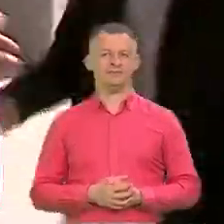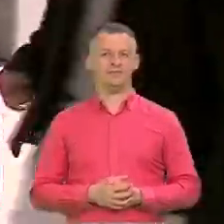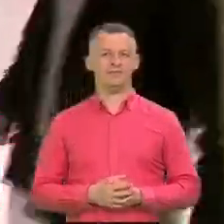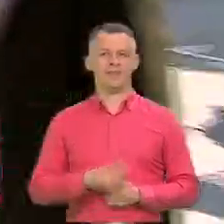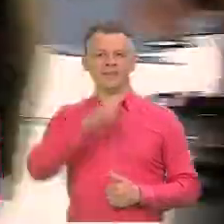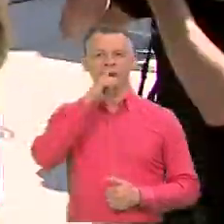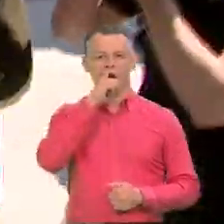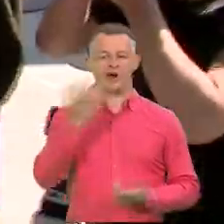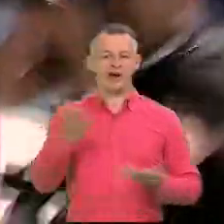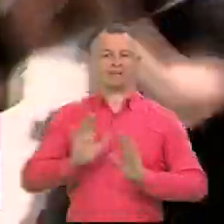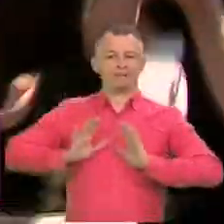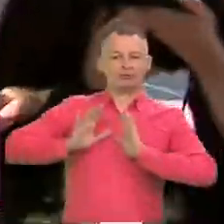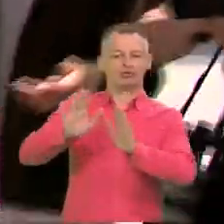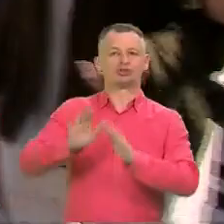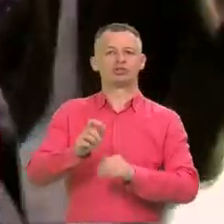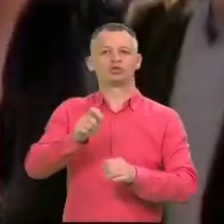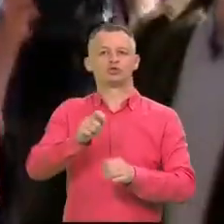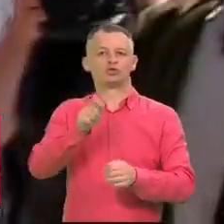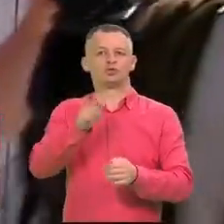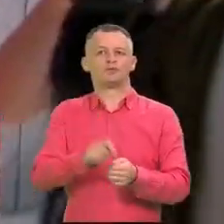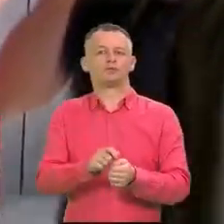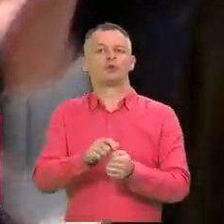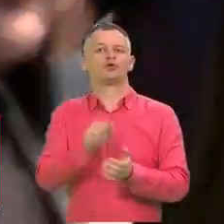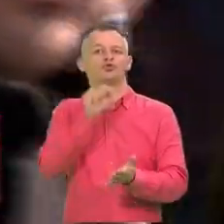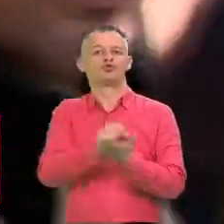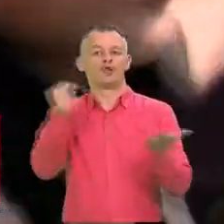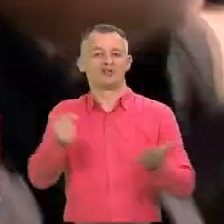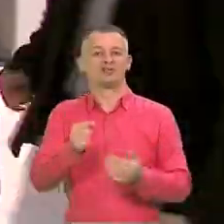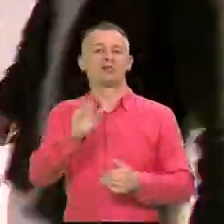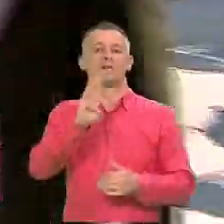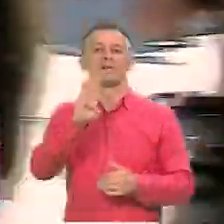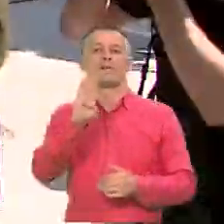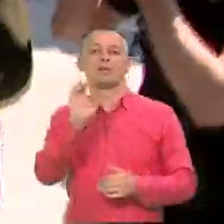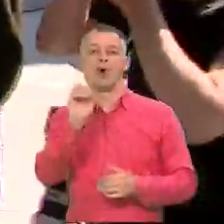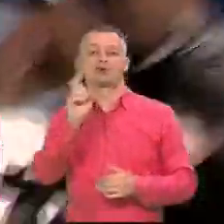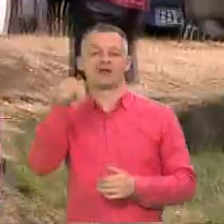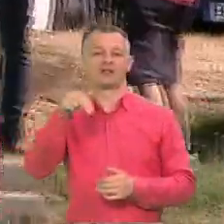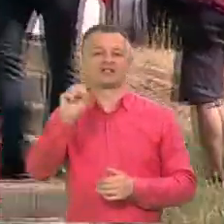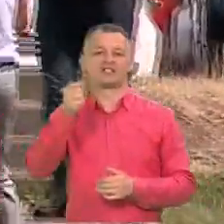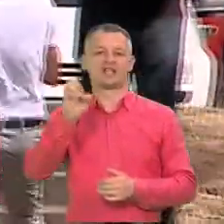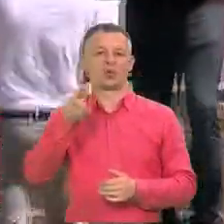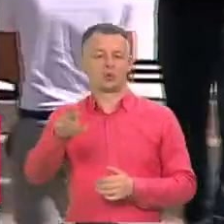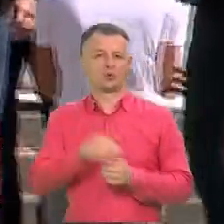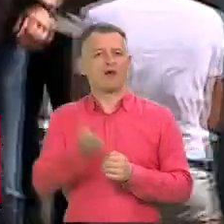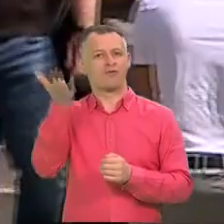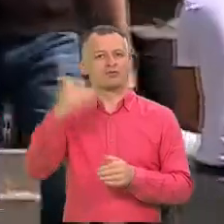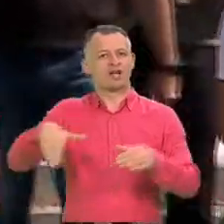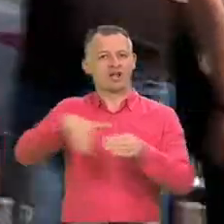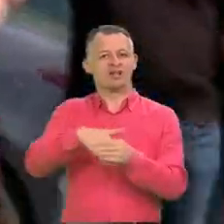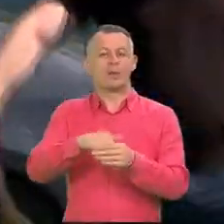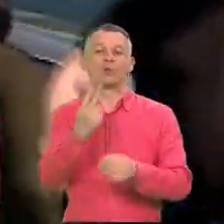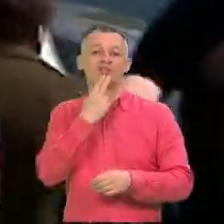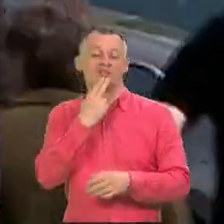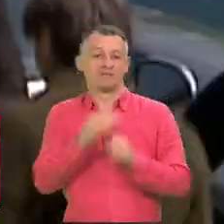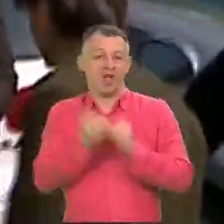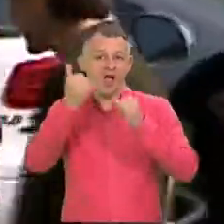Bărbatul care îmbrâncește jurnaliștii este Bogdan Stancu, fost ofițer al Direcției Generale de Protecție Internă din cadrul MAI, acum